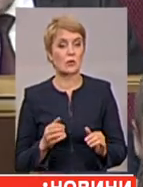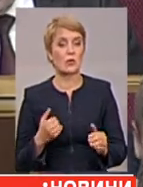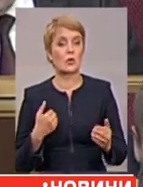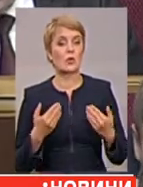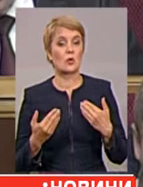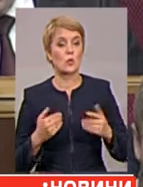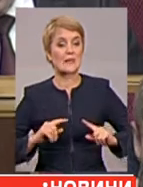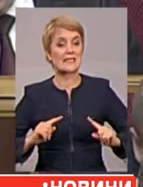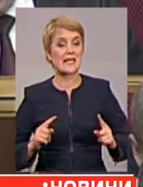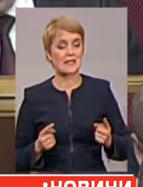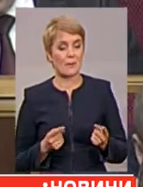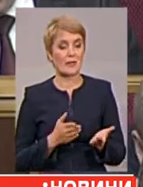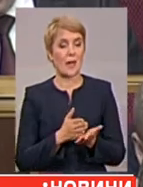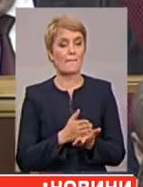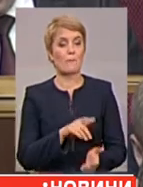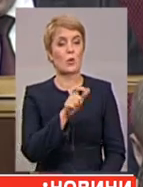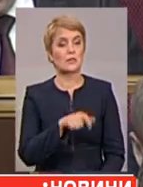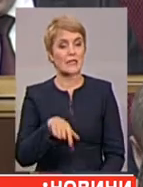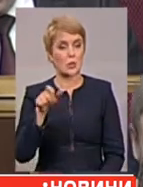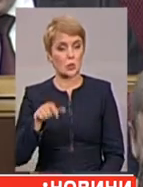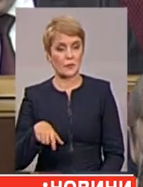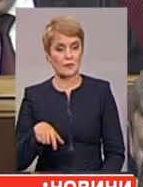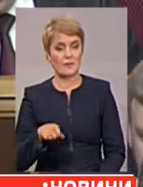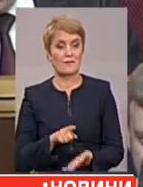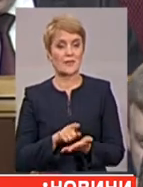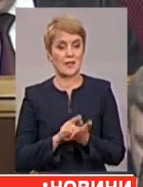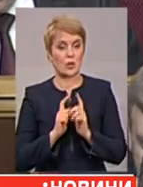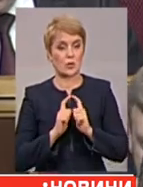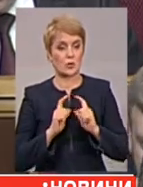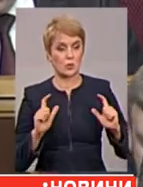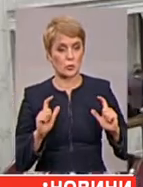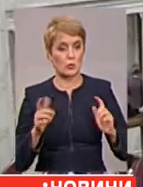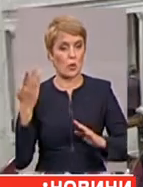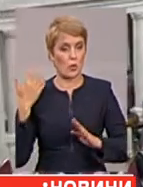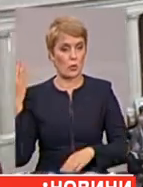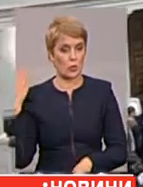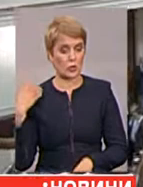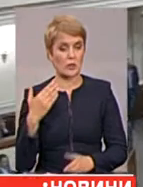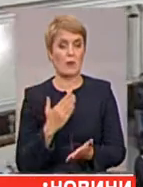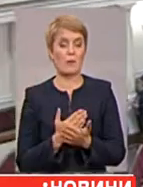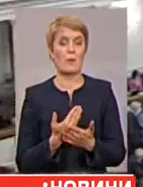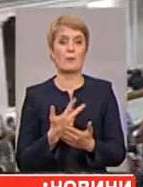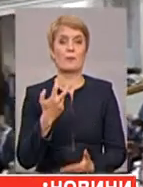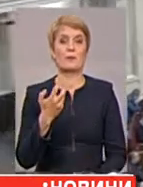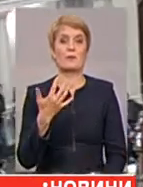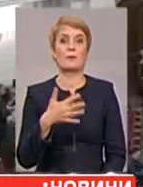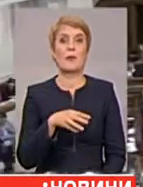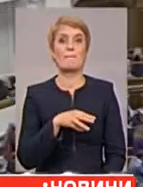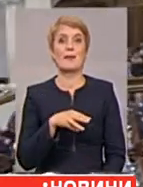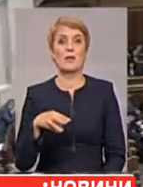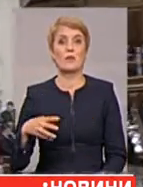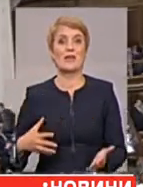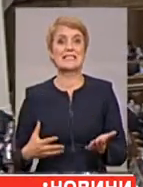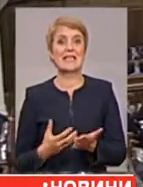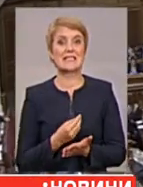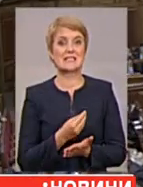затриманих посадовців фіскальної служби колишніх. І ми маємо біля 350 мільйонів